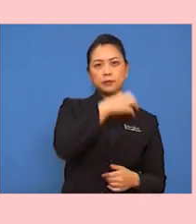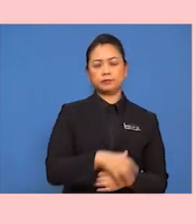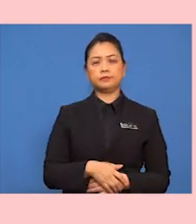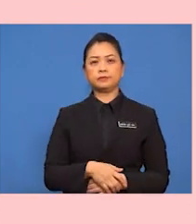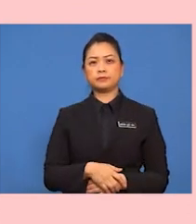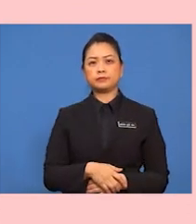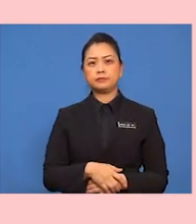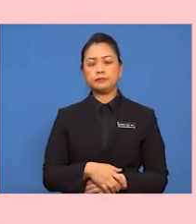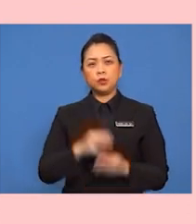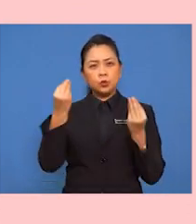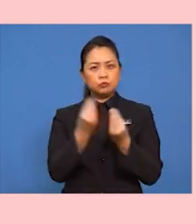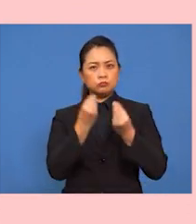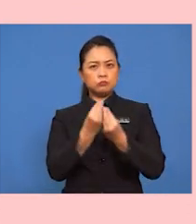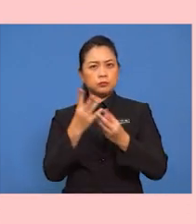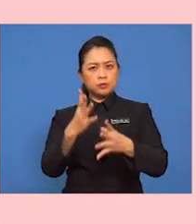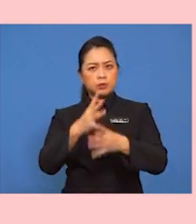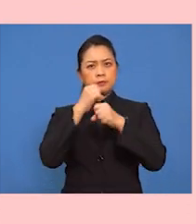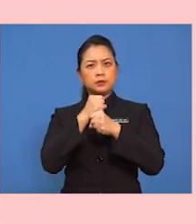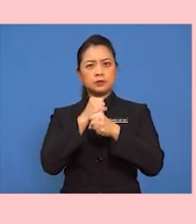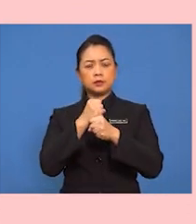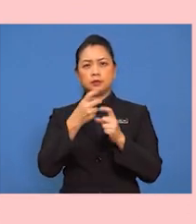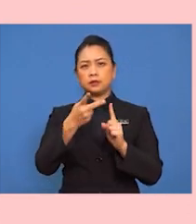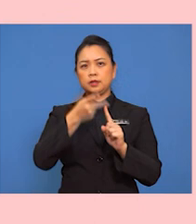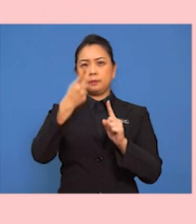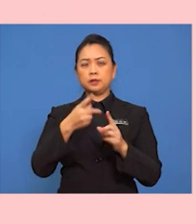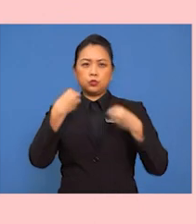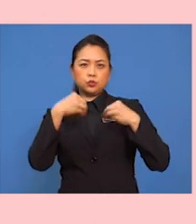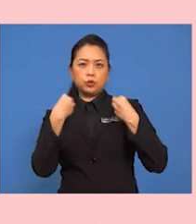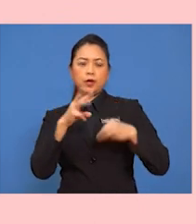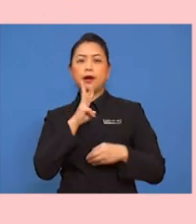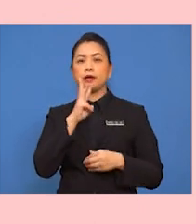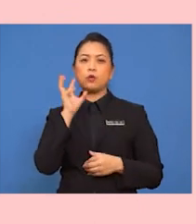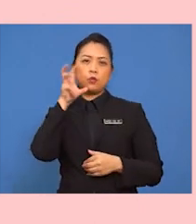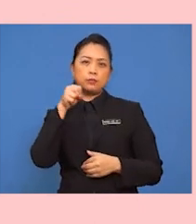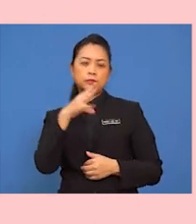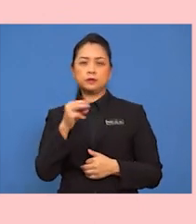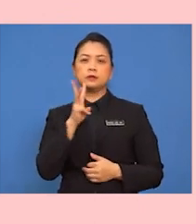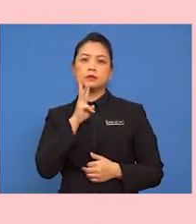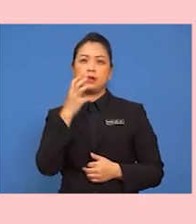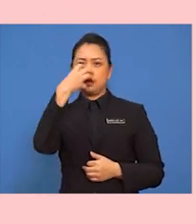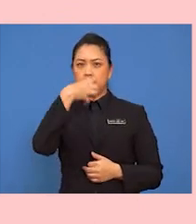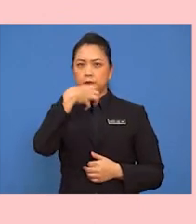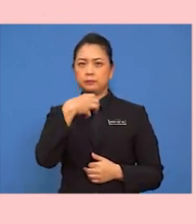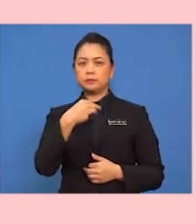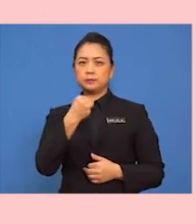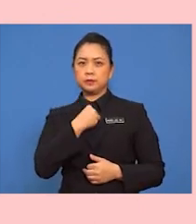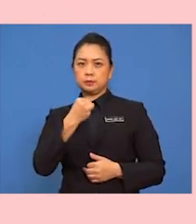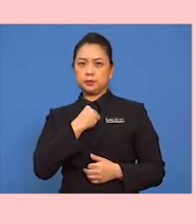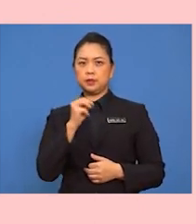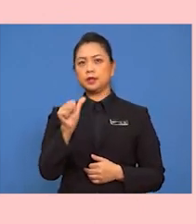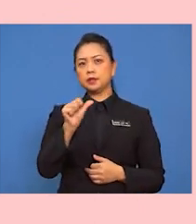jus apple Jumlah pendapatan daripada jualan jus oran Dan jus apple